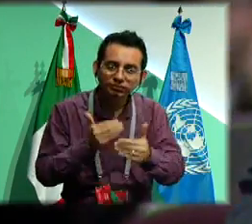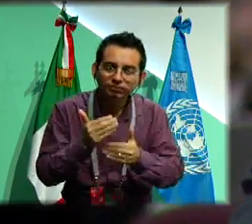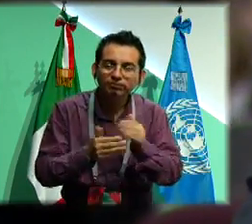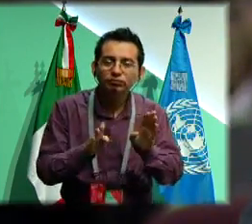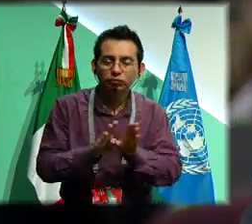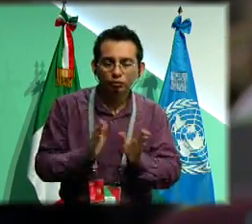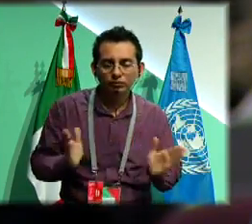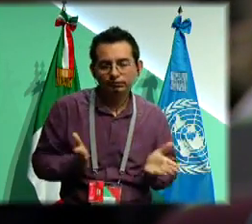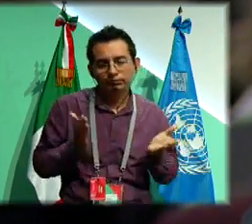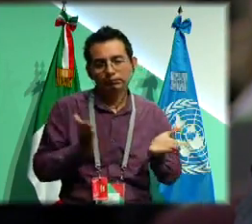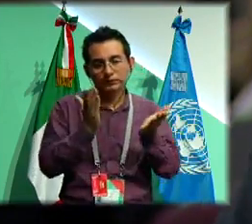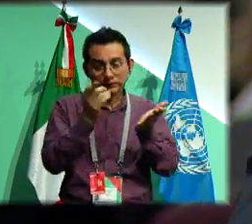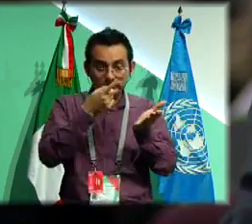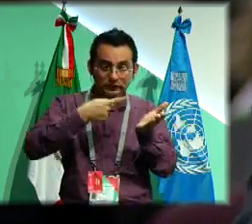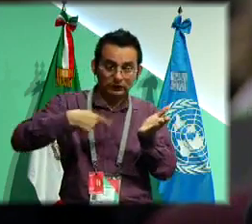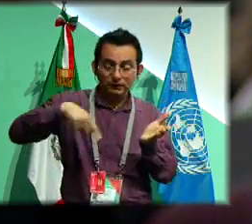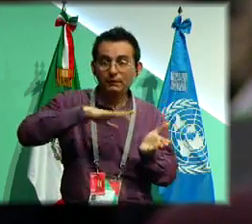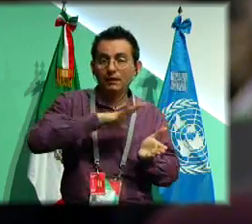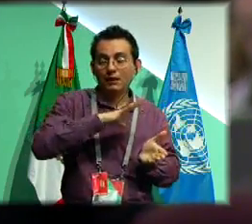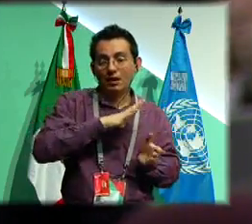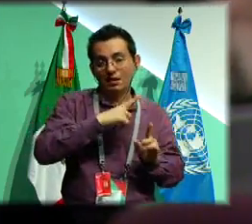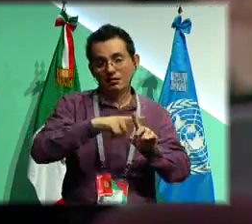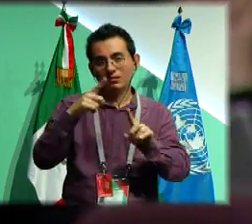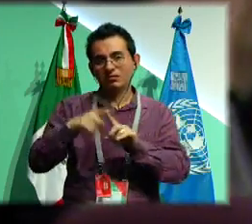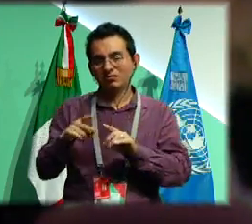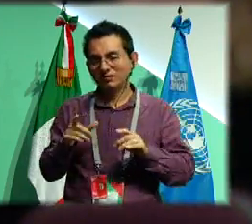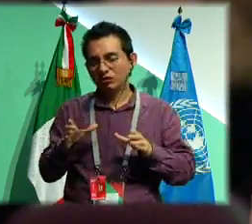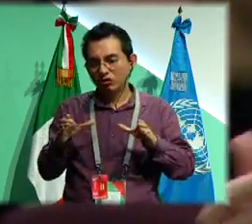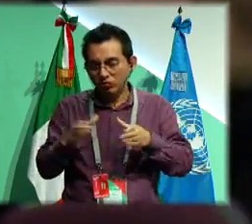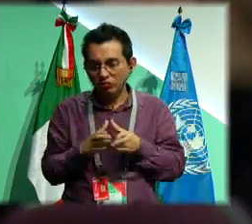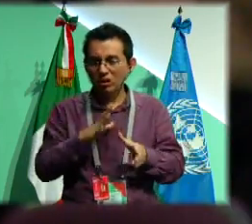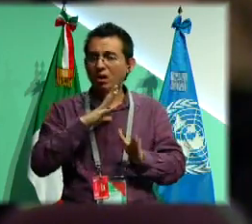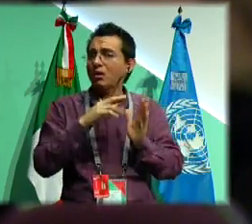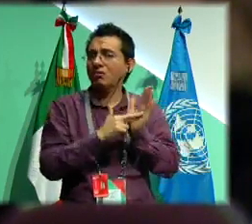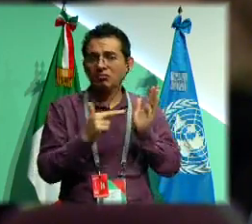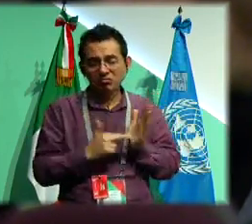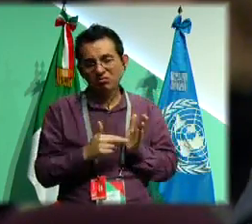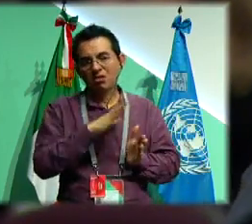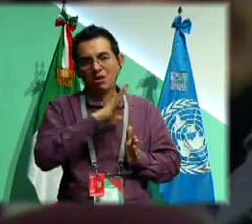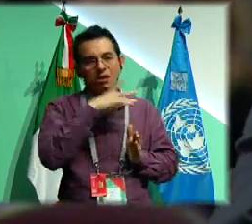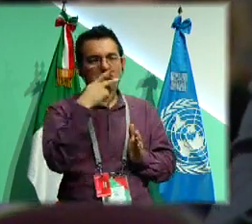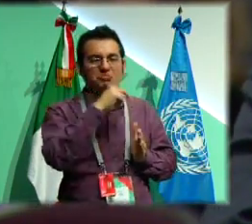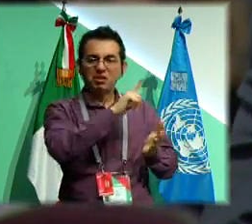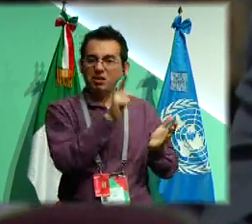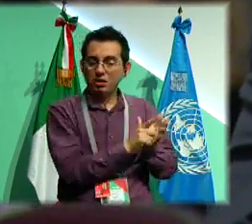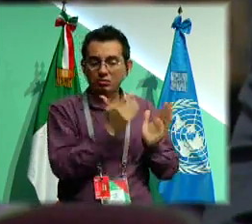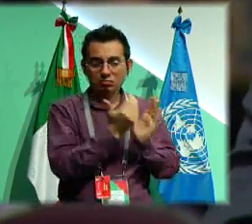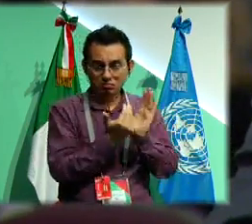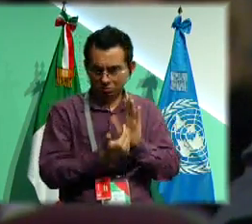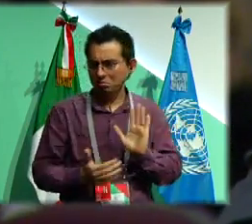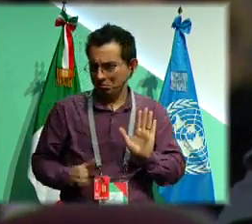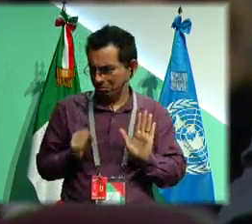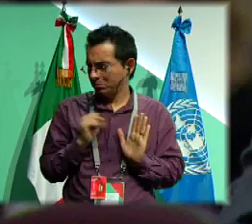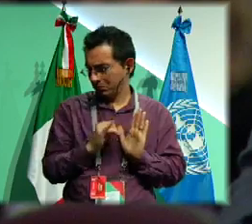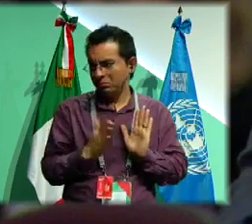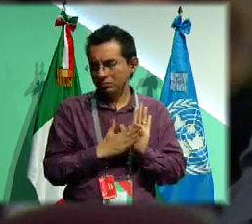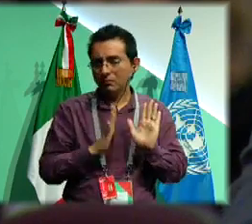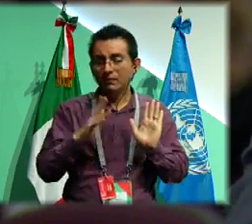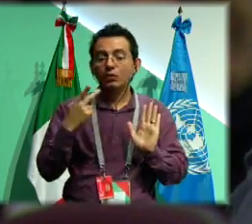processus et en reprenant ce qui a été dit, que différents secteurs ont différentes règles pour les négociations, je crois